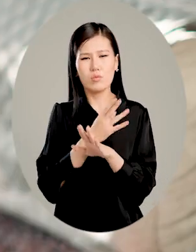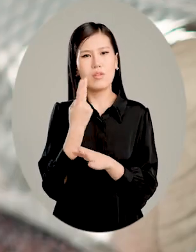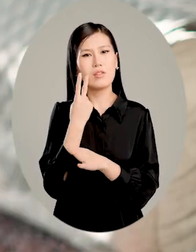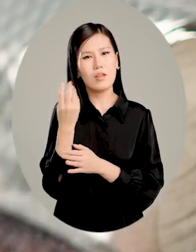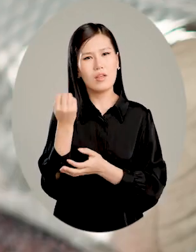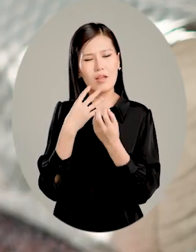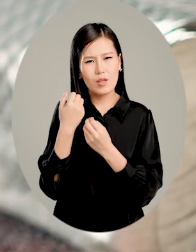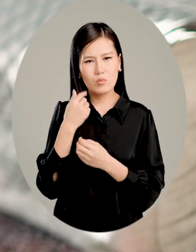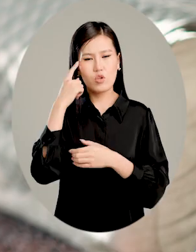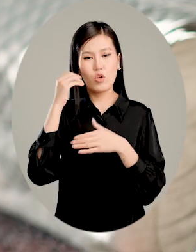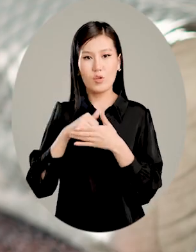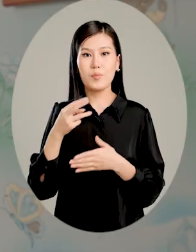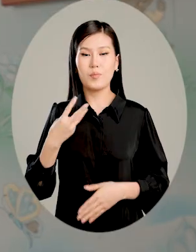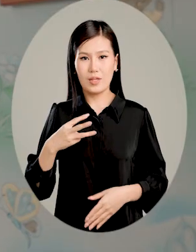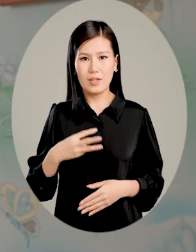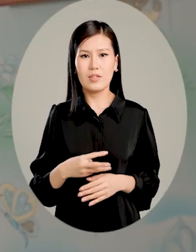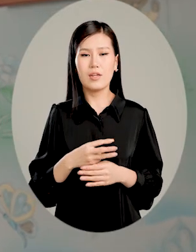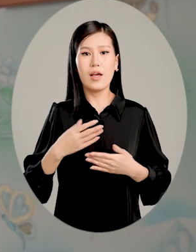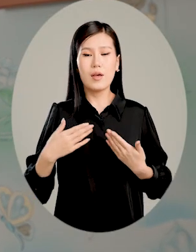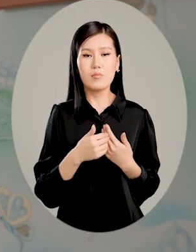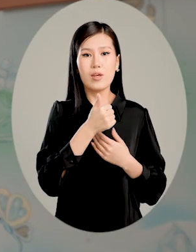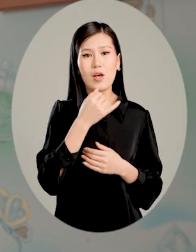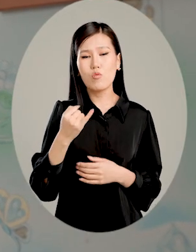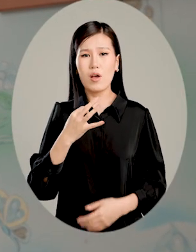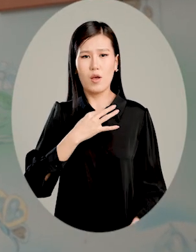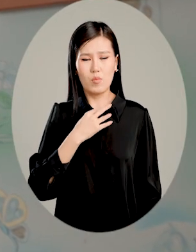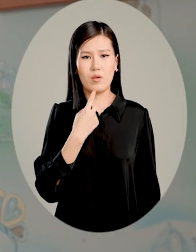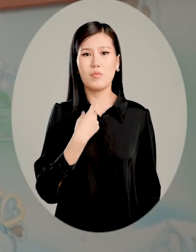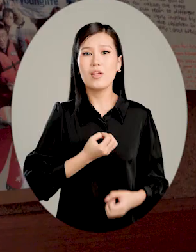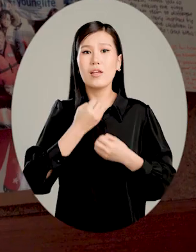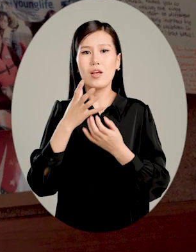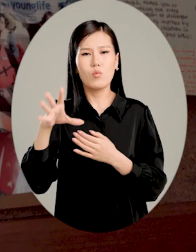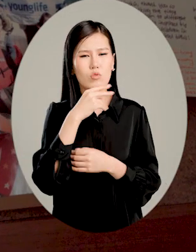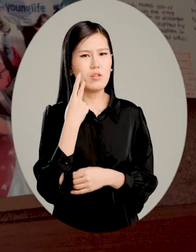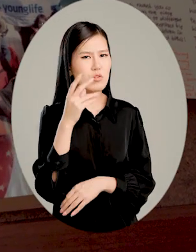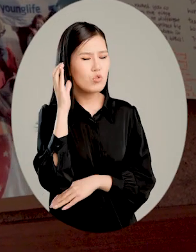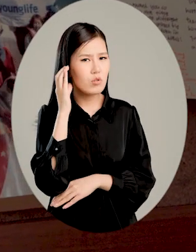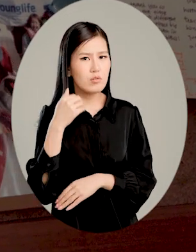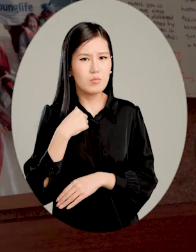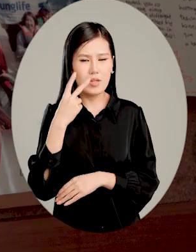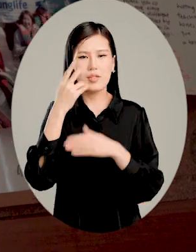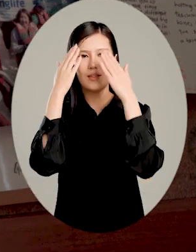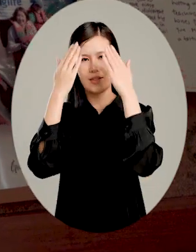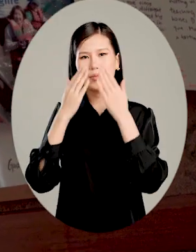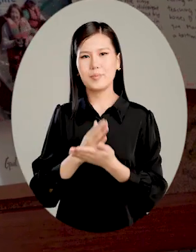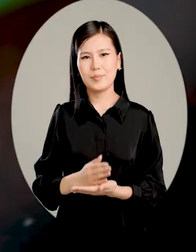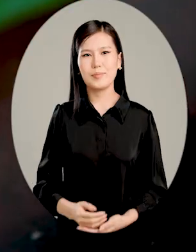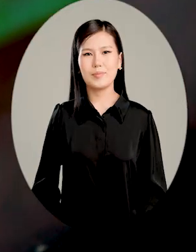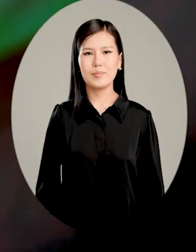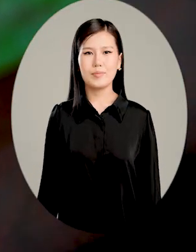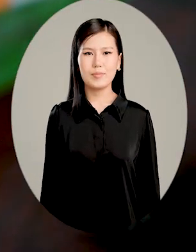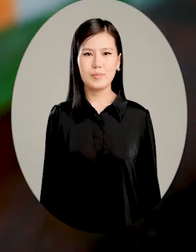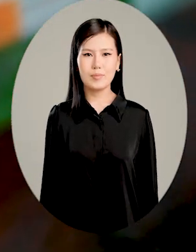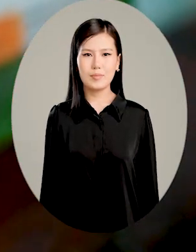амар хилдэг байсан юм болов тэгээд бас ямар ч үед те намайг сонсоход бэлэн байдаг